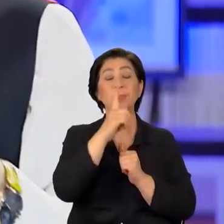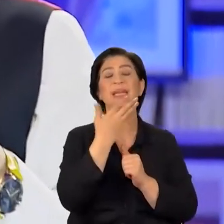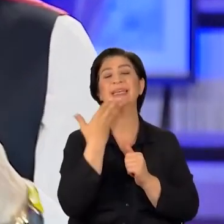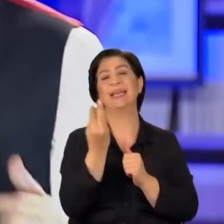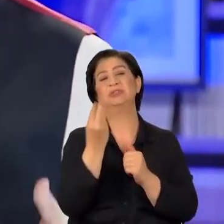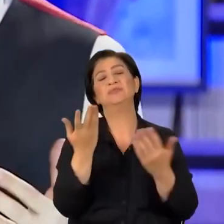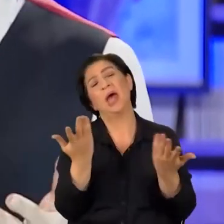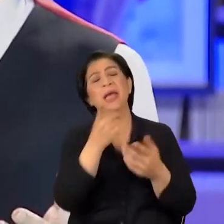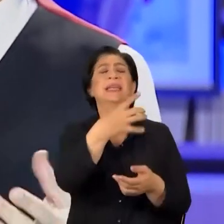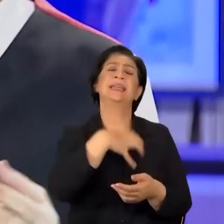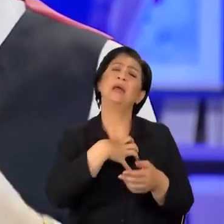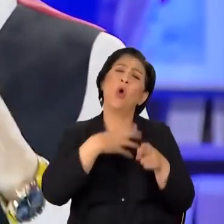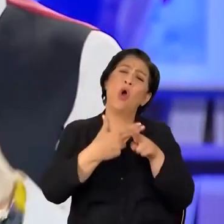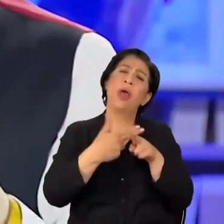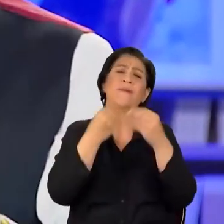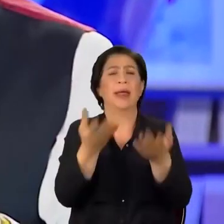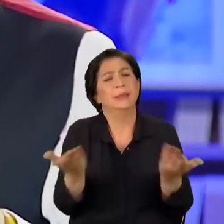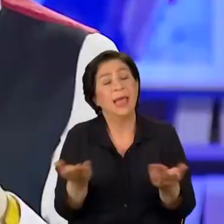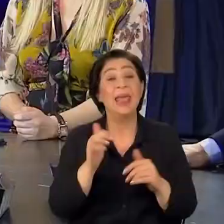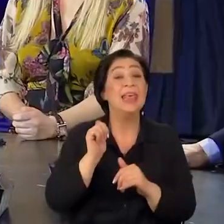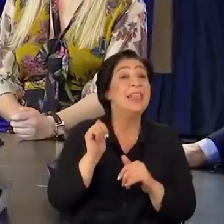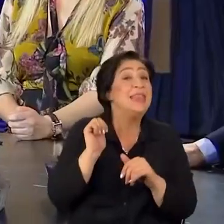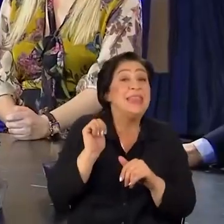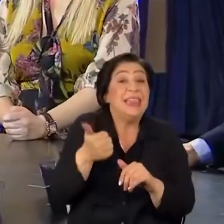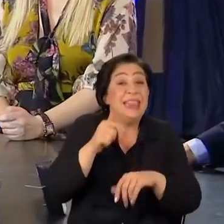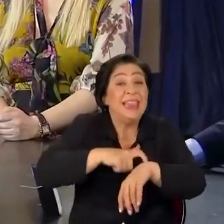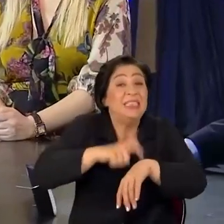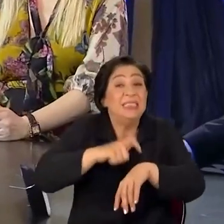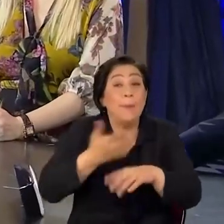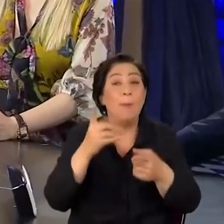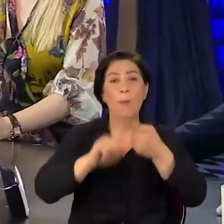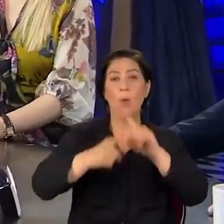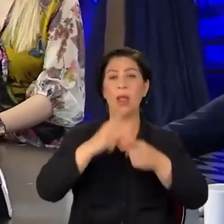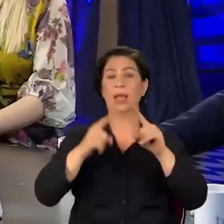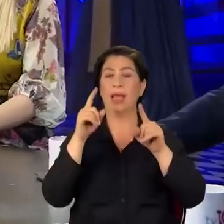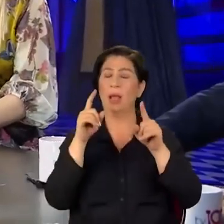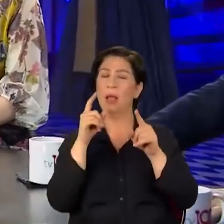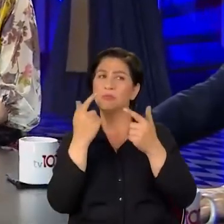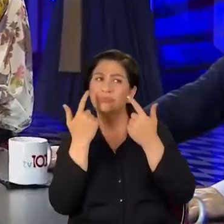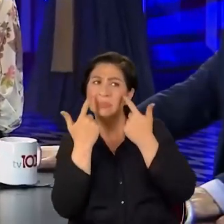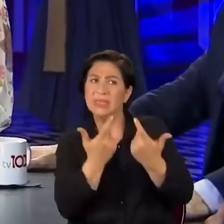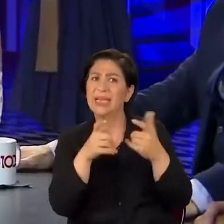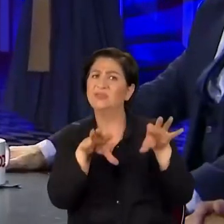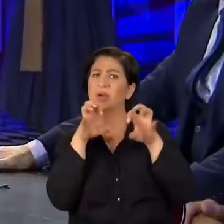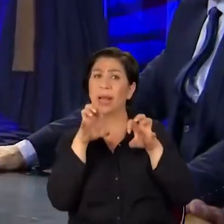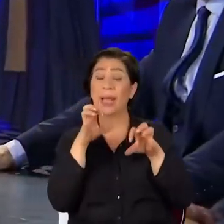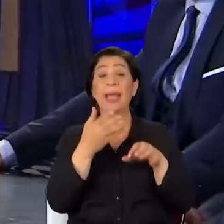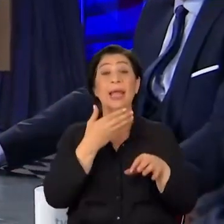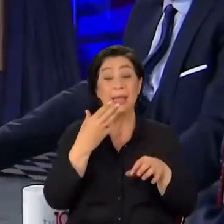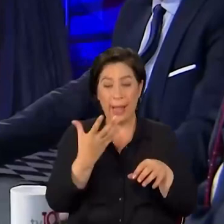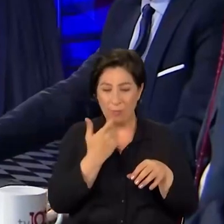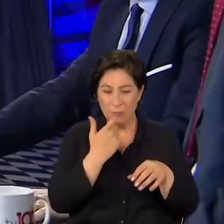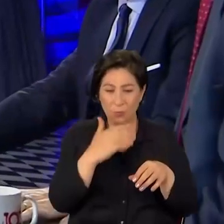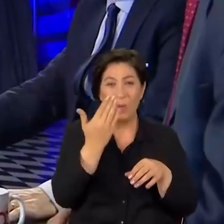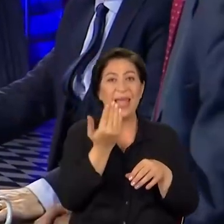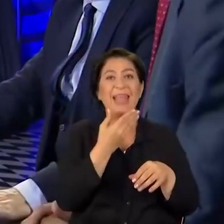adam ya da siz kendinizden de örnek vererek ne zaman politikayla ilgilenmeye başlar? Ergenlikte mi? Kendini keşfederken bir